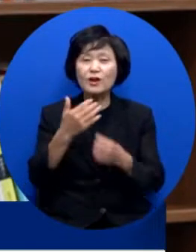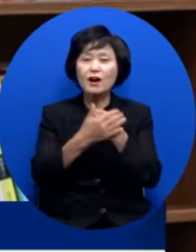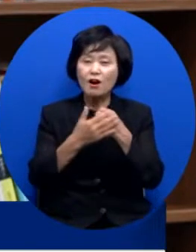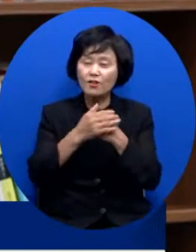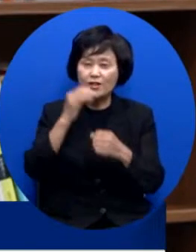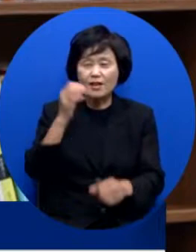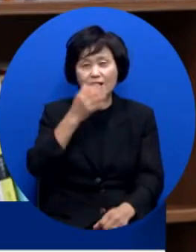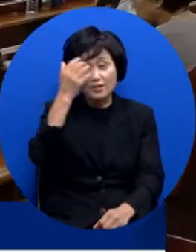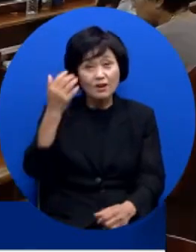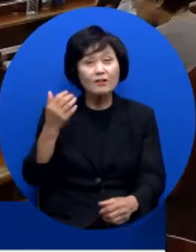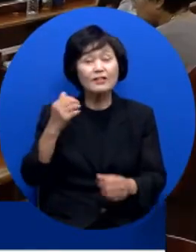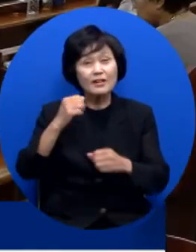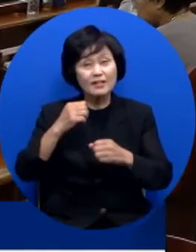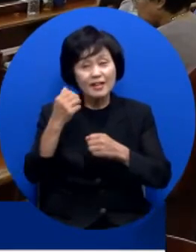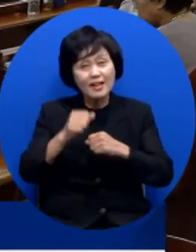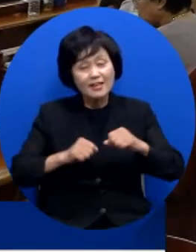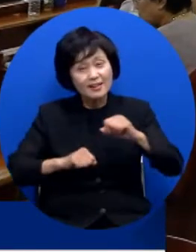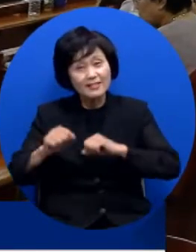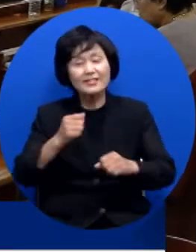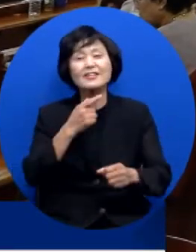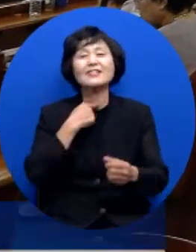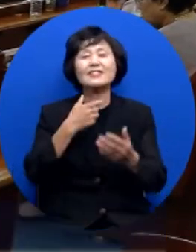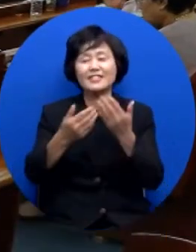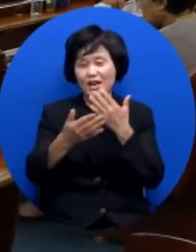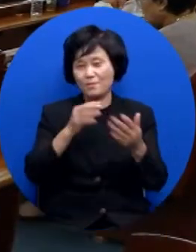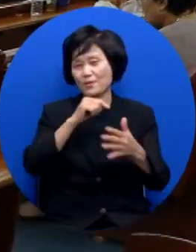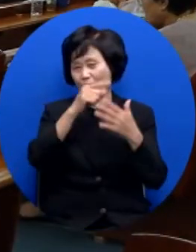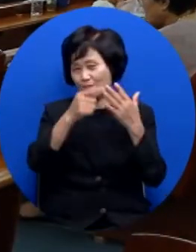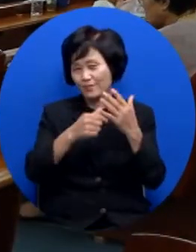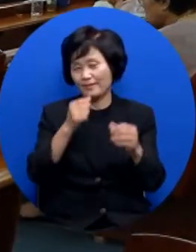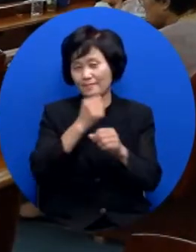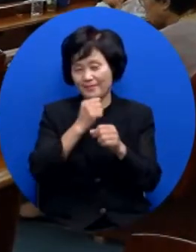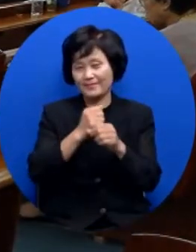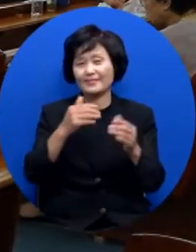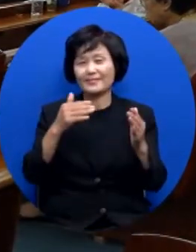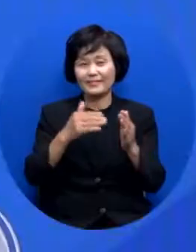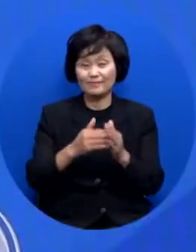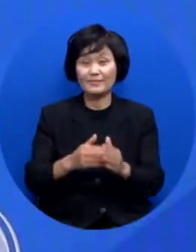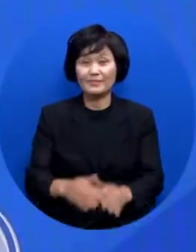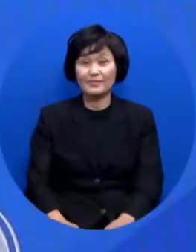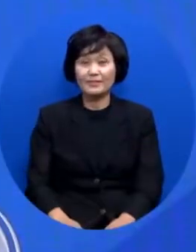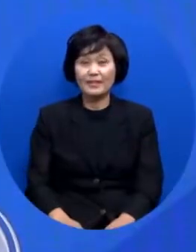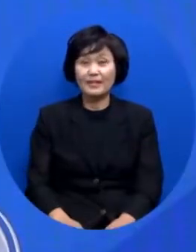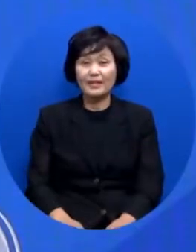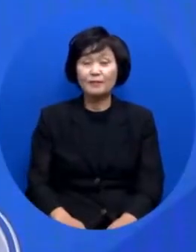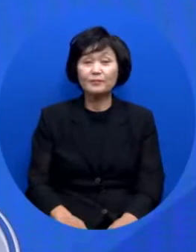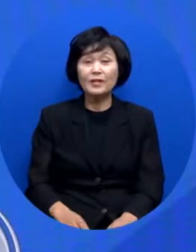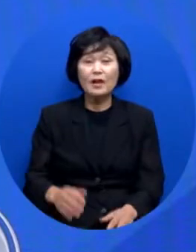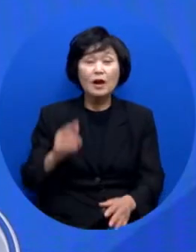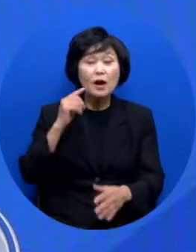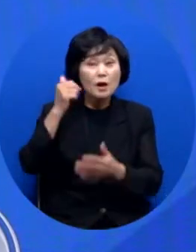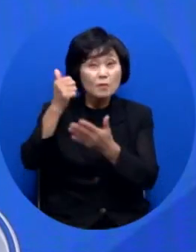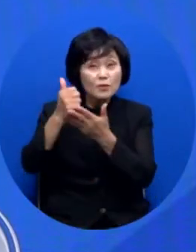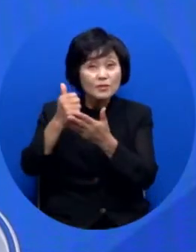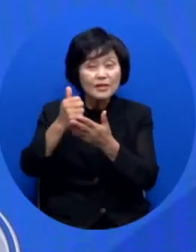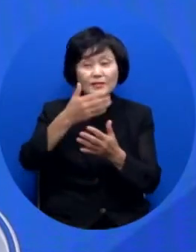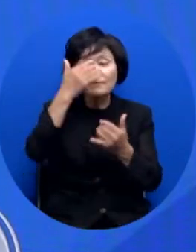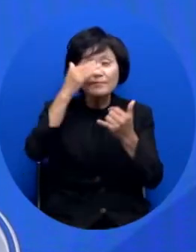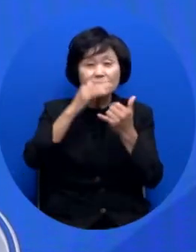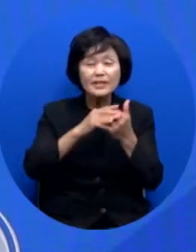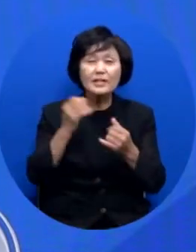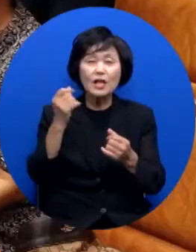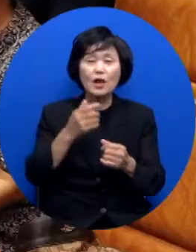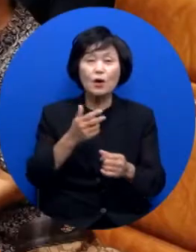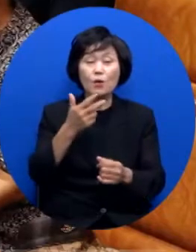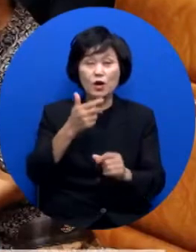역사를 체험하는 신앙 캠프. 주 강사로 나선 광주 청사교회 백윤영 목사는 다음 세대와 주일학교를